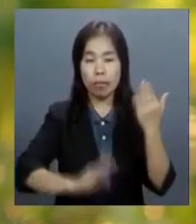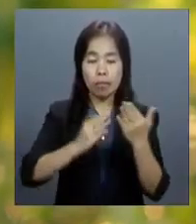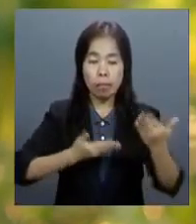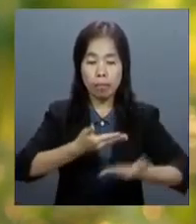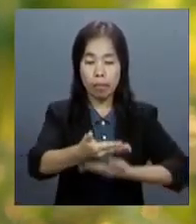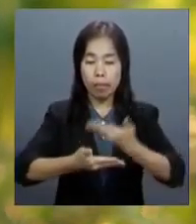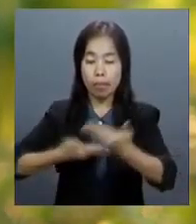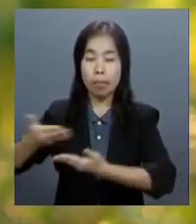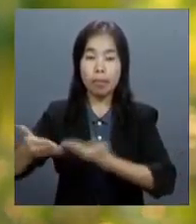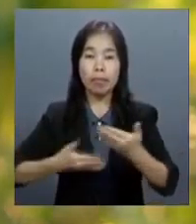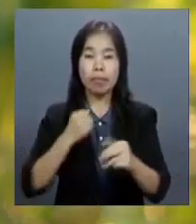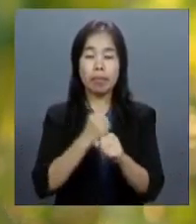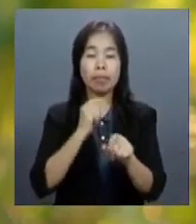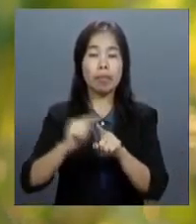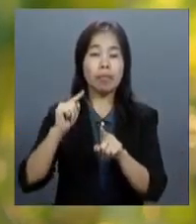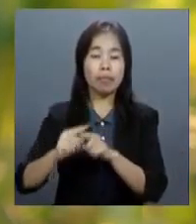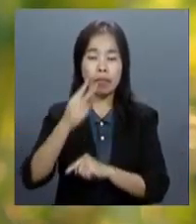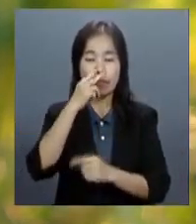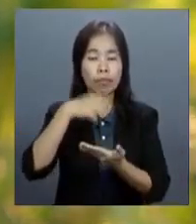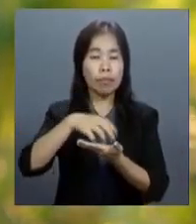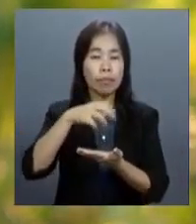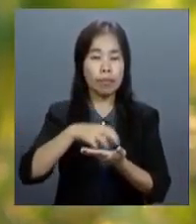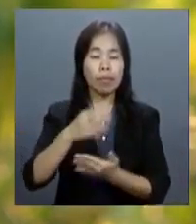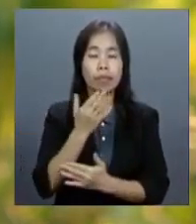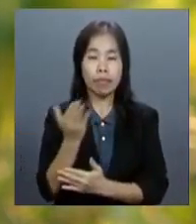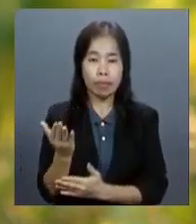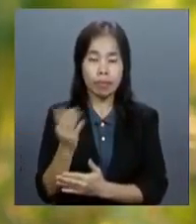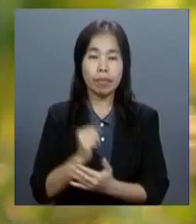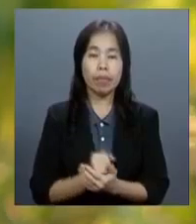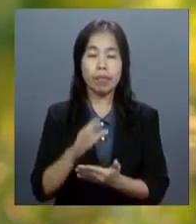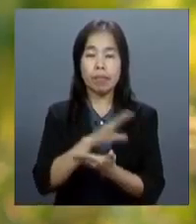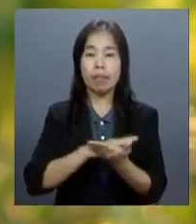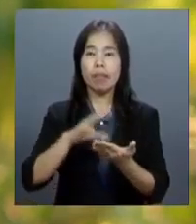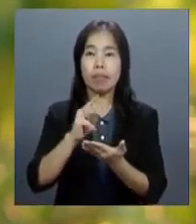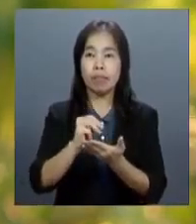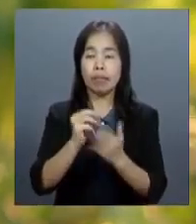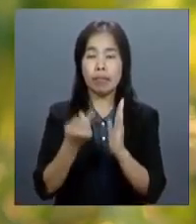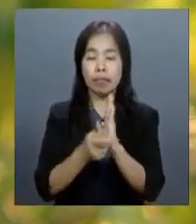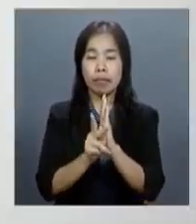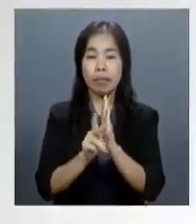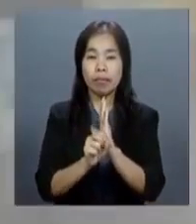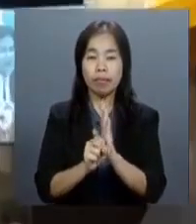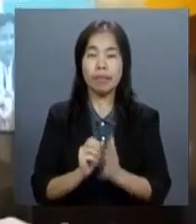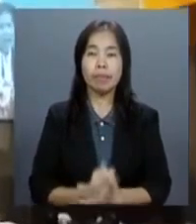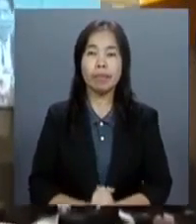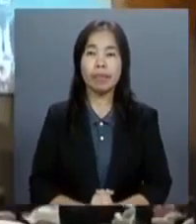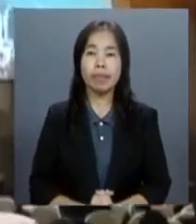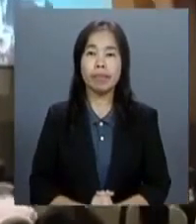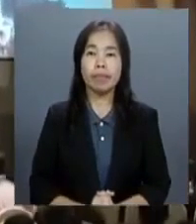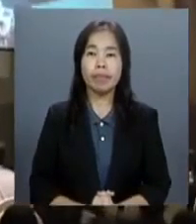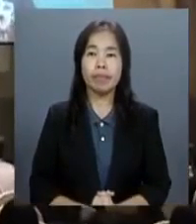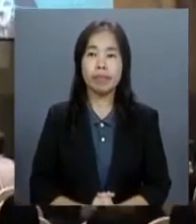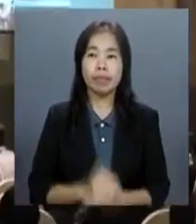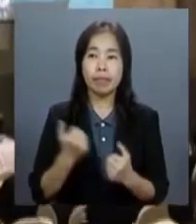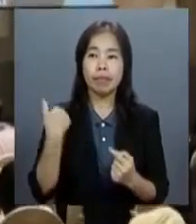มกันอีกด้วยติดตามเรื่องนี้ได้จากนักข่าวพลเมืองสาขานิเทศศาสตร์มหาวิทยาลัยกาฬสินธุ์ค่ะ หลัง